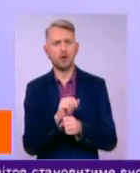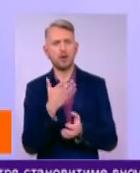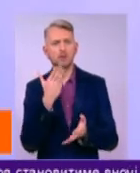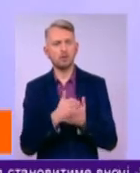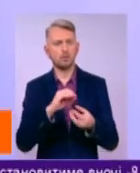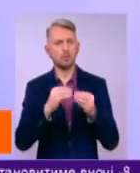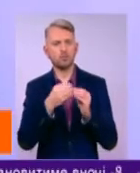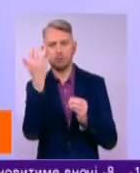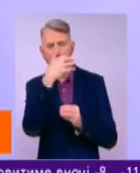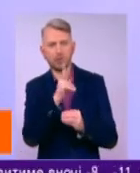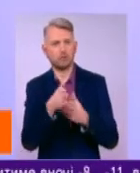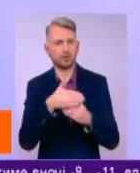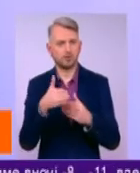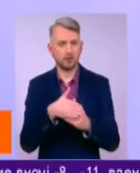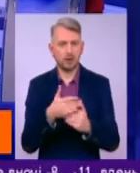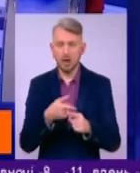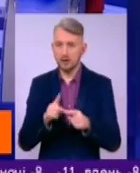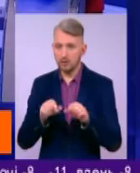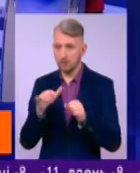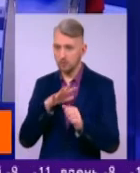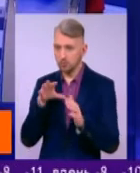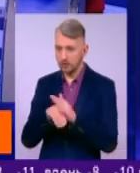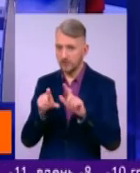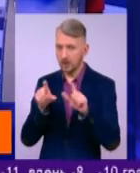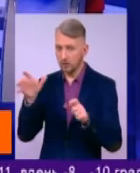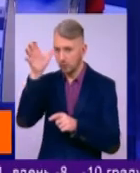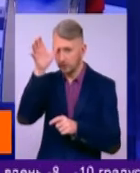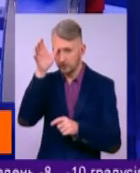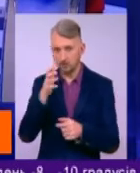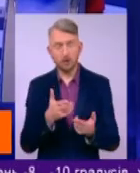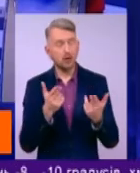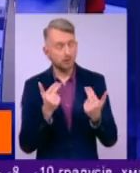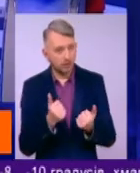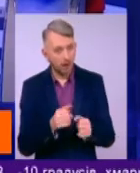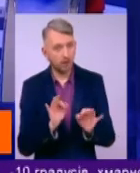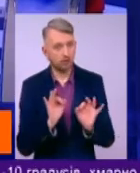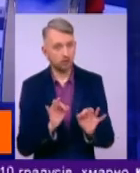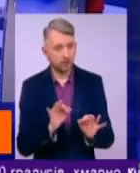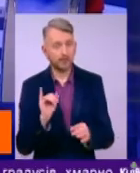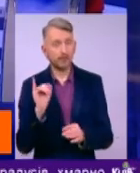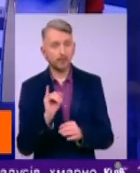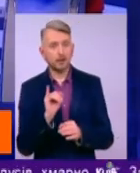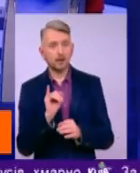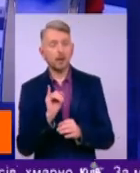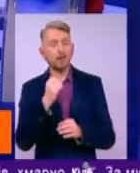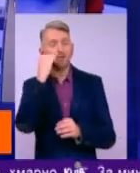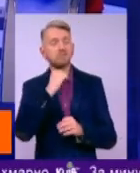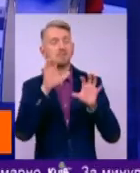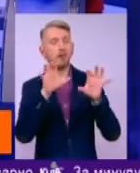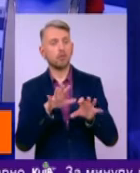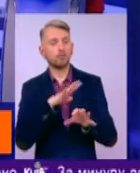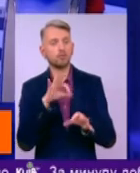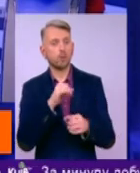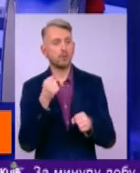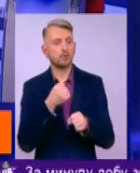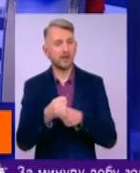проблеми когось притягнуть. Тобто це може бути в закладах освіти? Так, хоча і при старому законі про